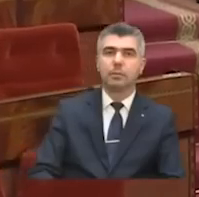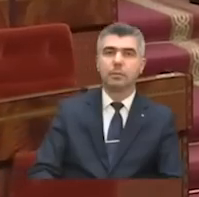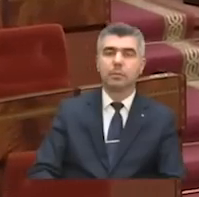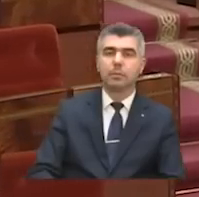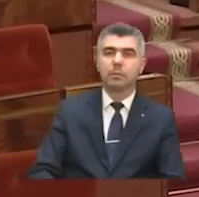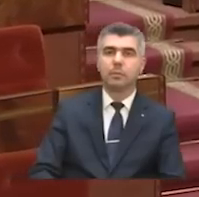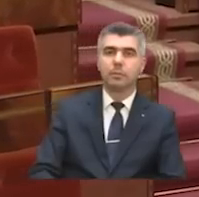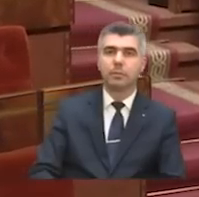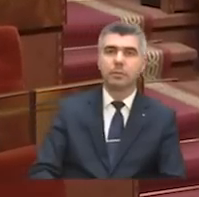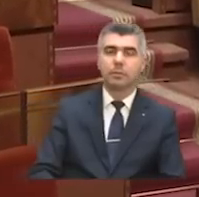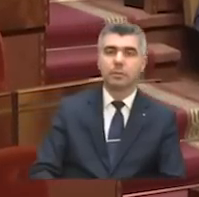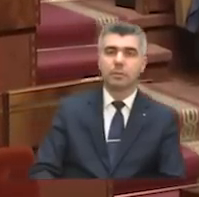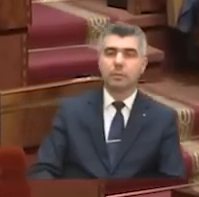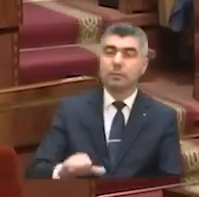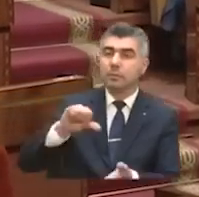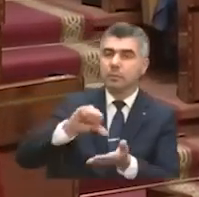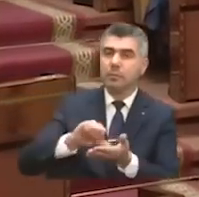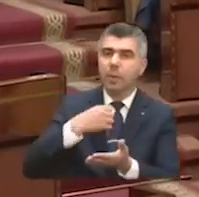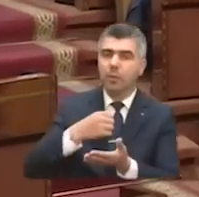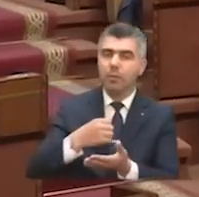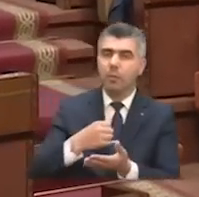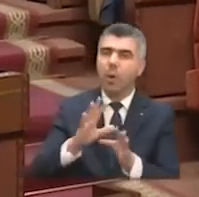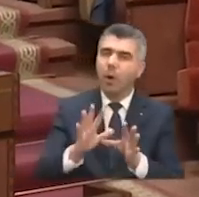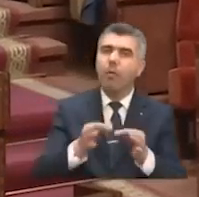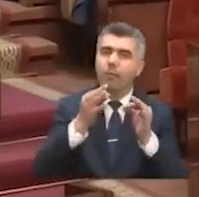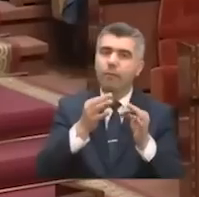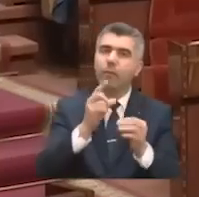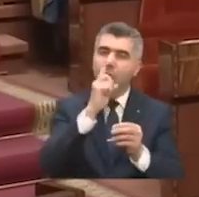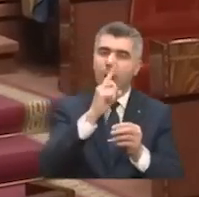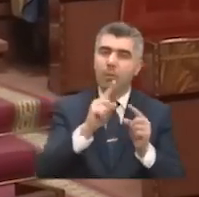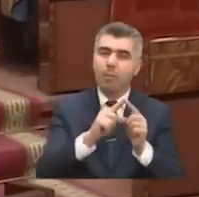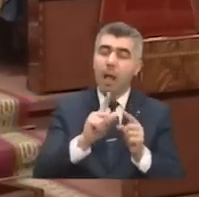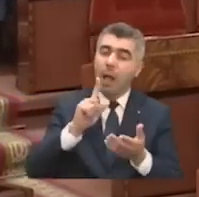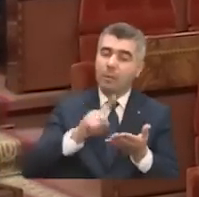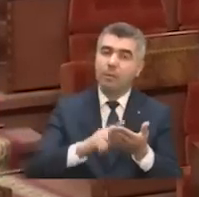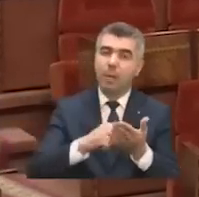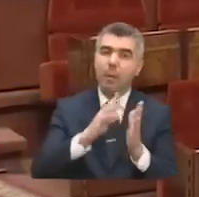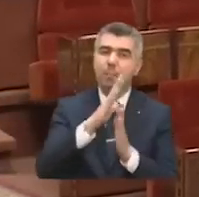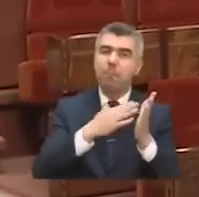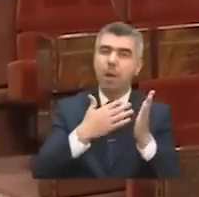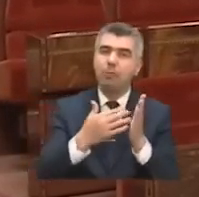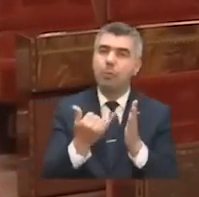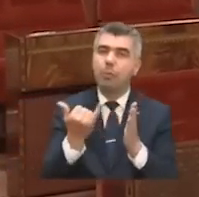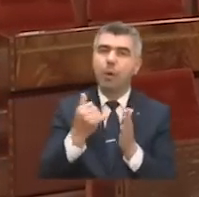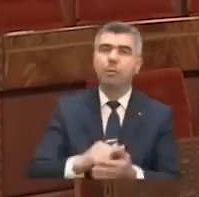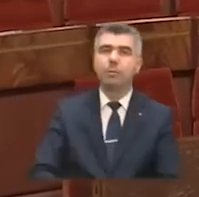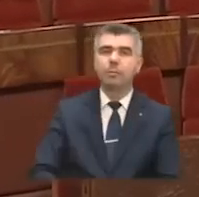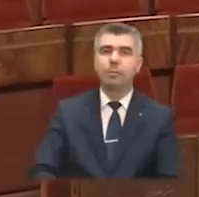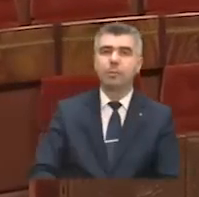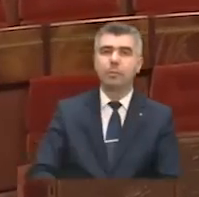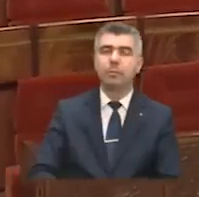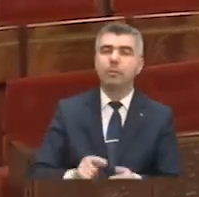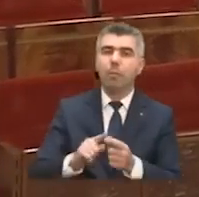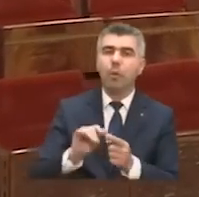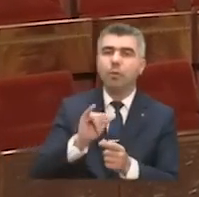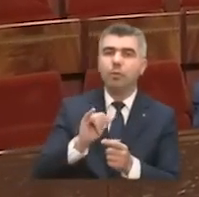هاد النواة راه ما يمكنش تكون حل، ولكن خصنا واحد المخطط مديري اللي غادي يعطينا التوجه